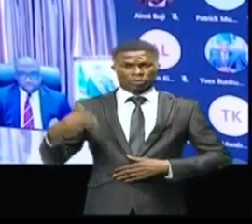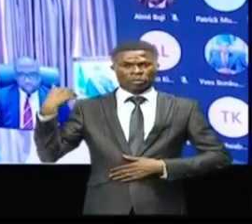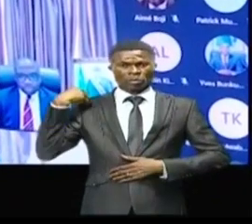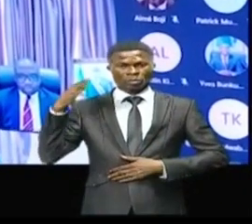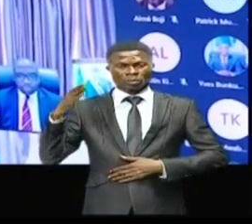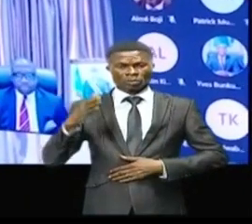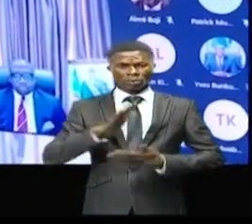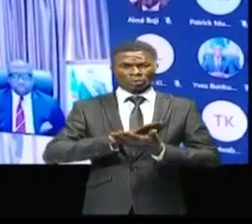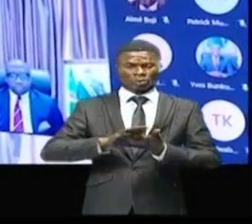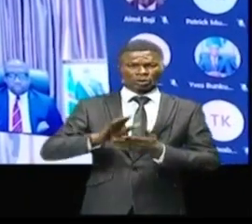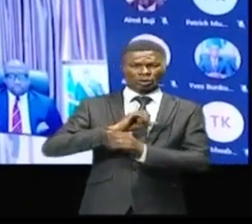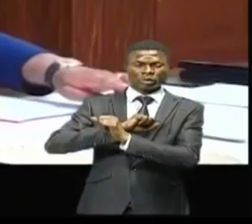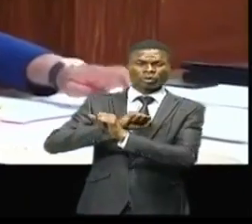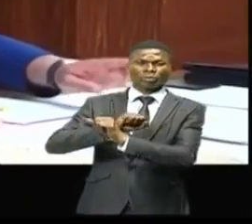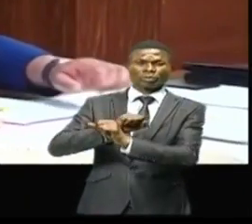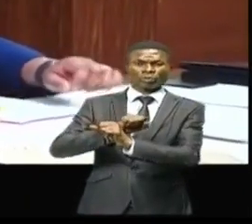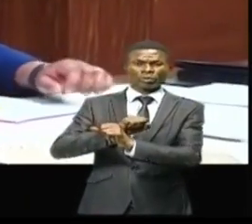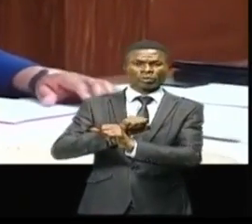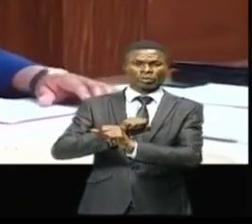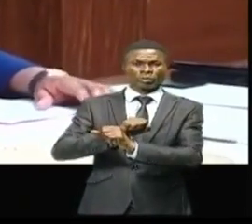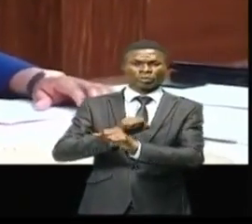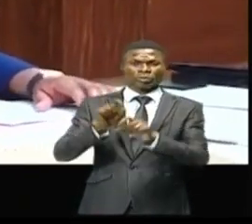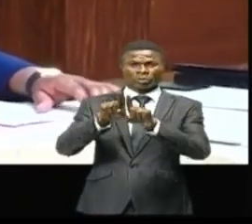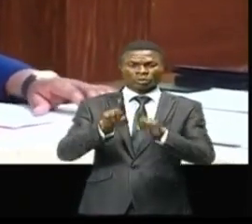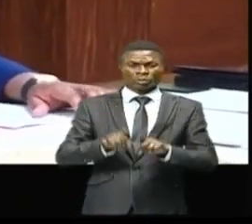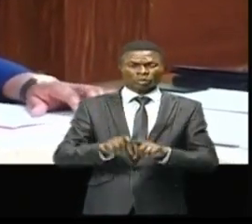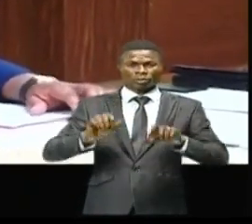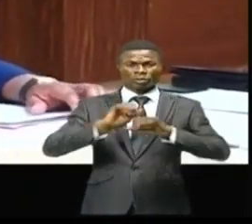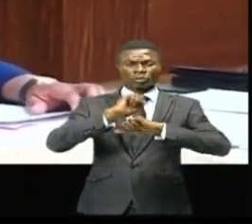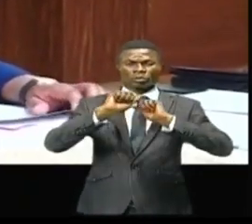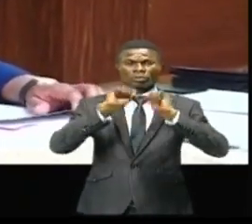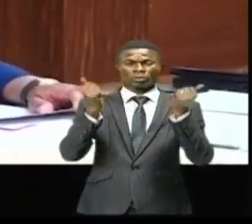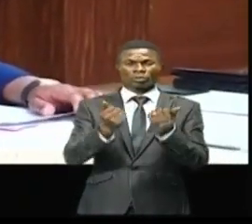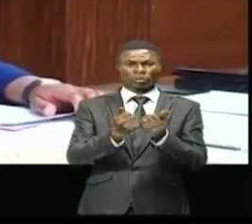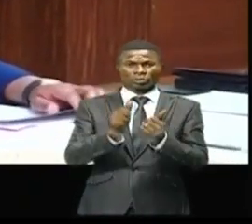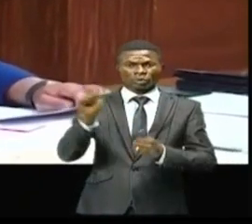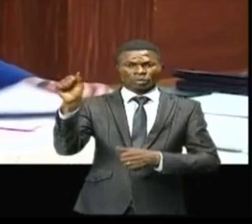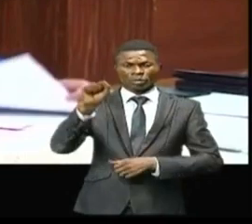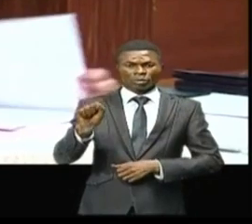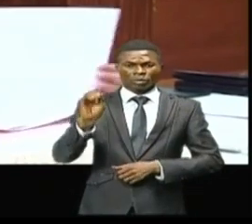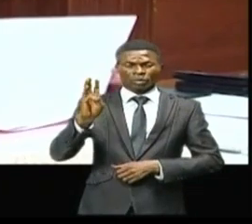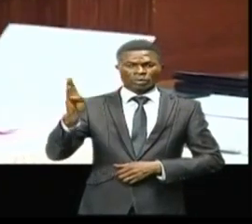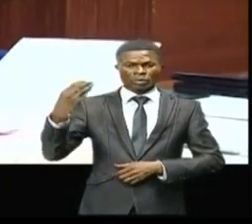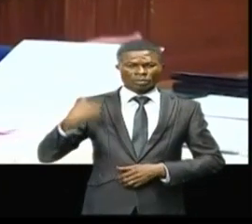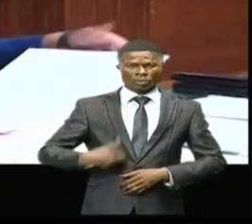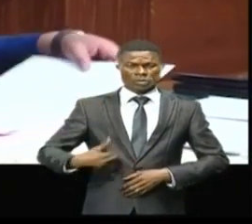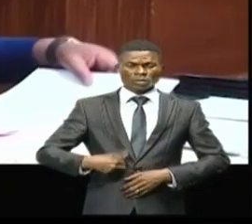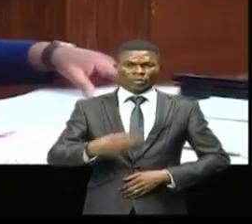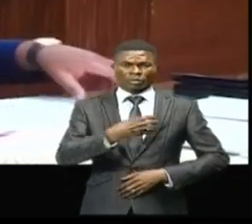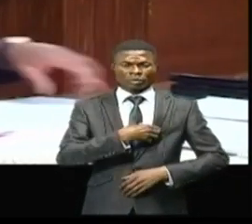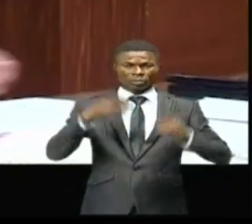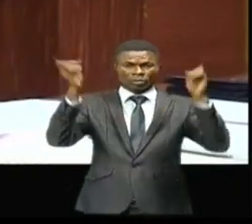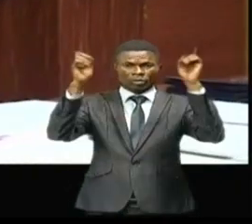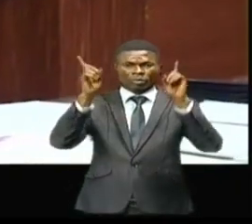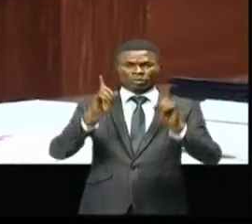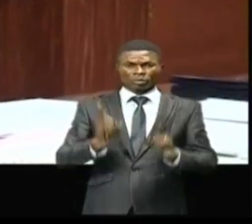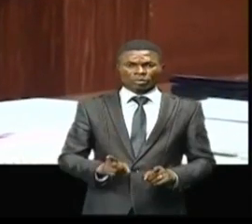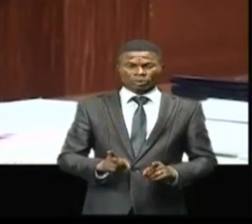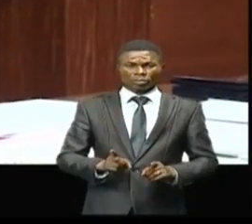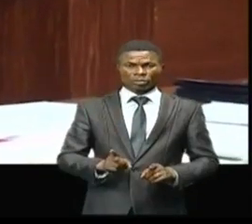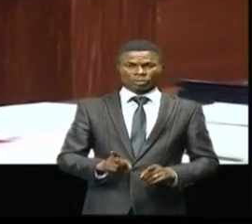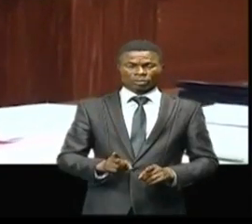hygiène et prévention et l'association sans but lucratif chirurgie pédiatrique en Afrique